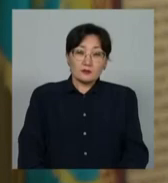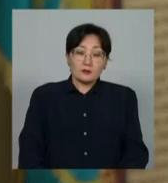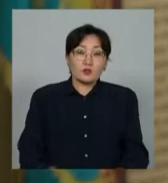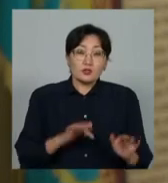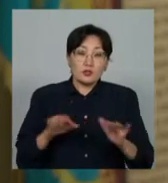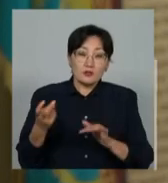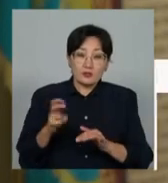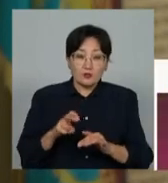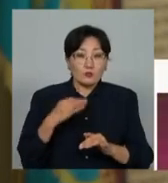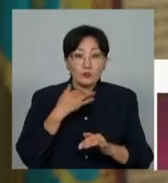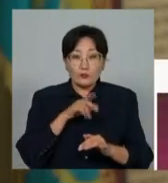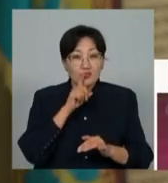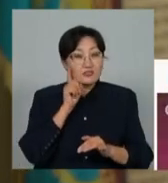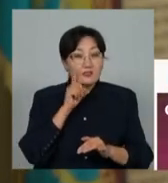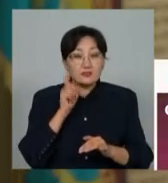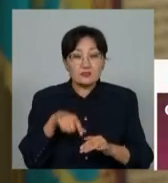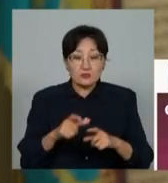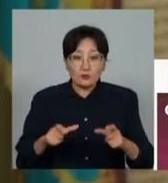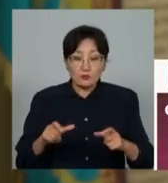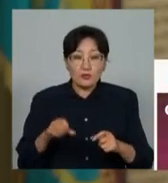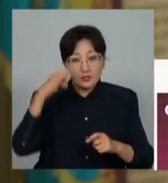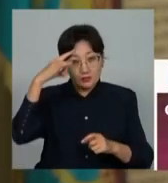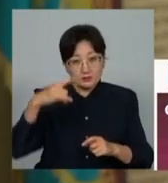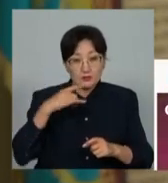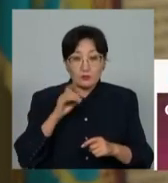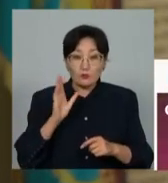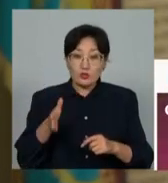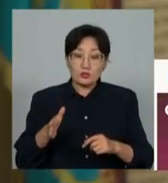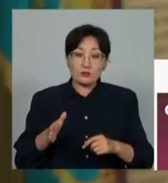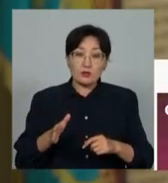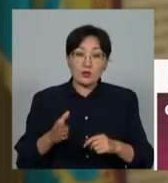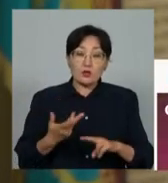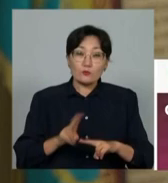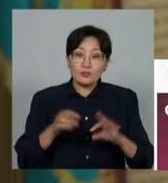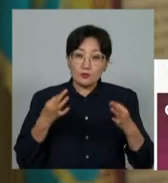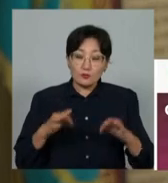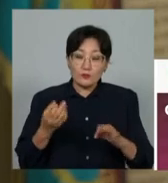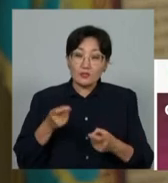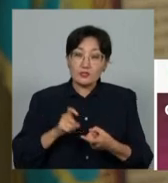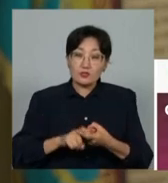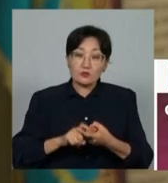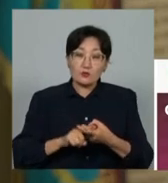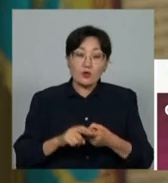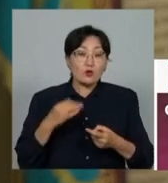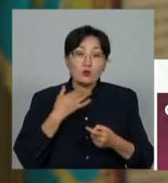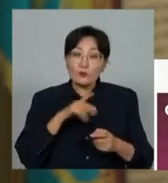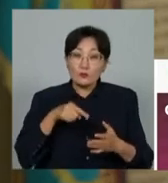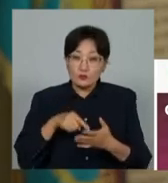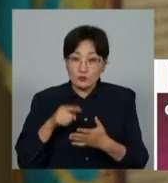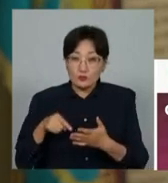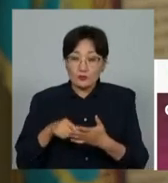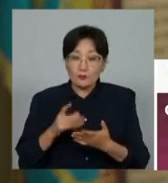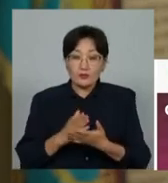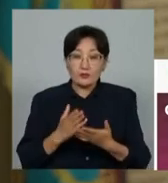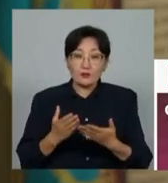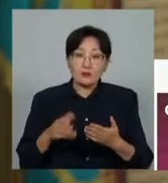шараға келгендер көбіне жастар, еліміздің болашағы. Мына тәуелсіздікке қатысты көптеген сұрақтар болып жатыр.